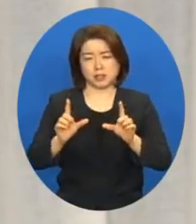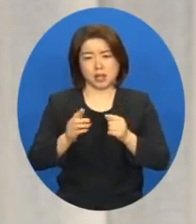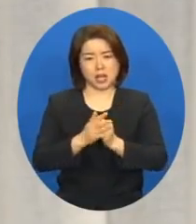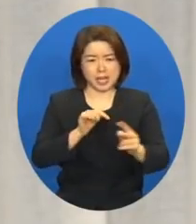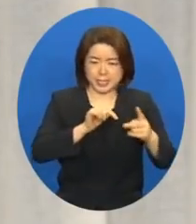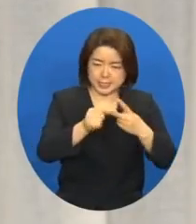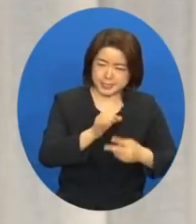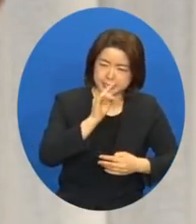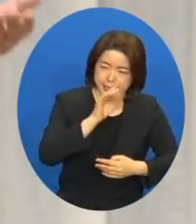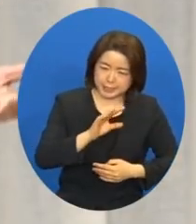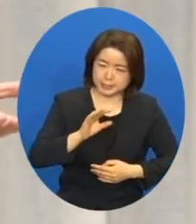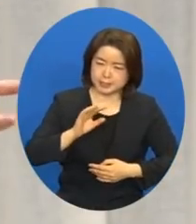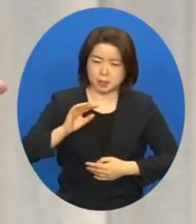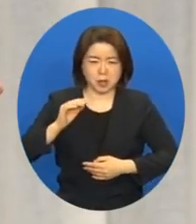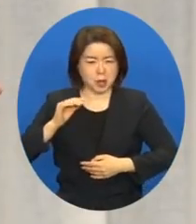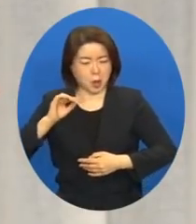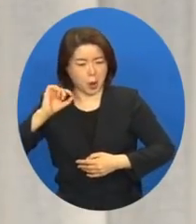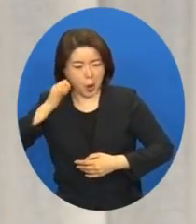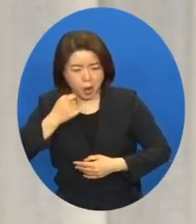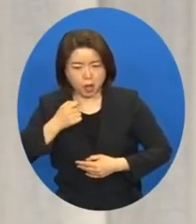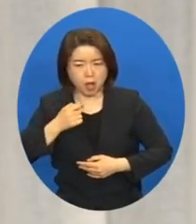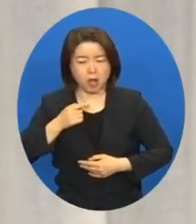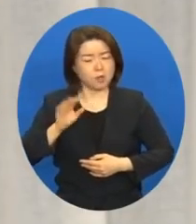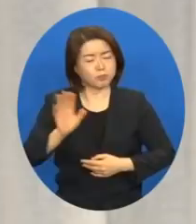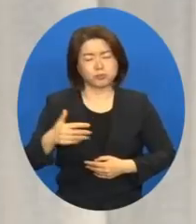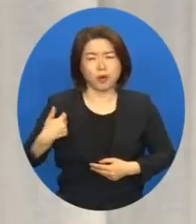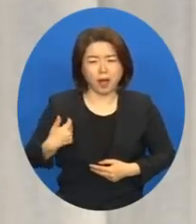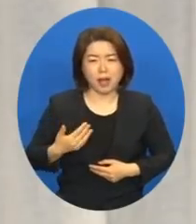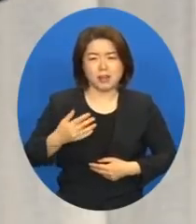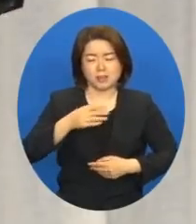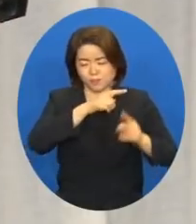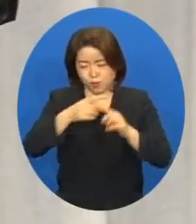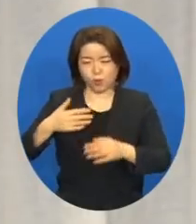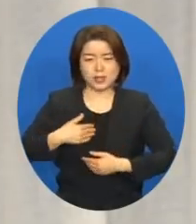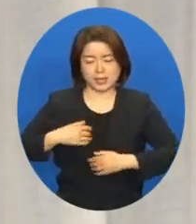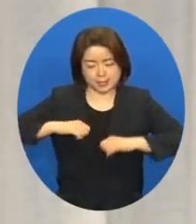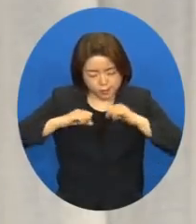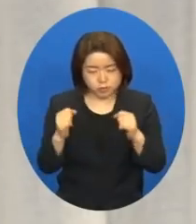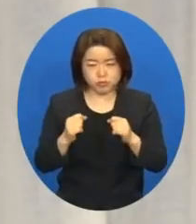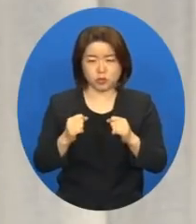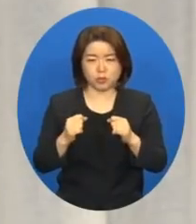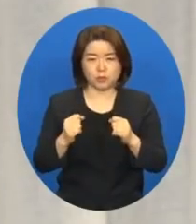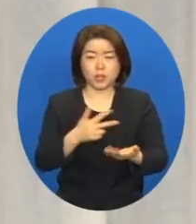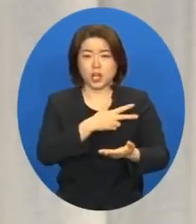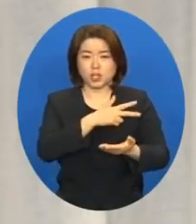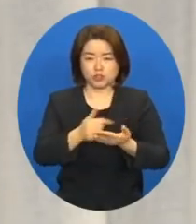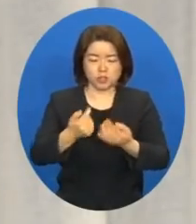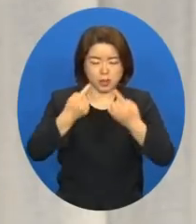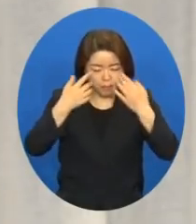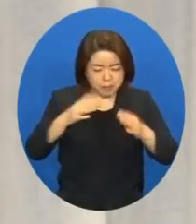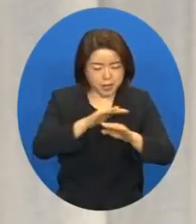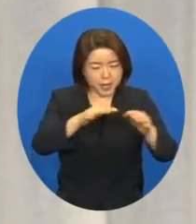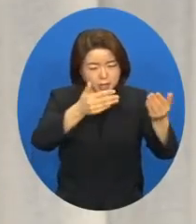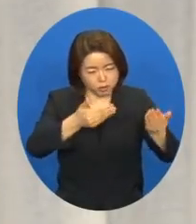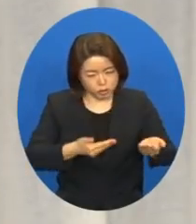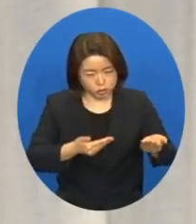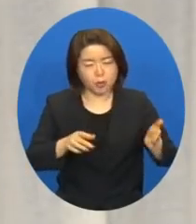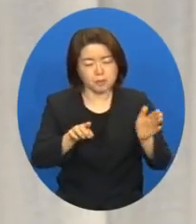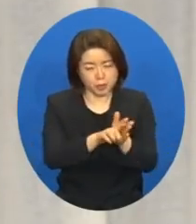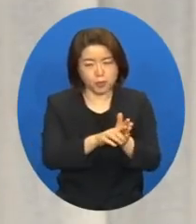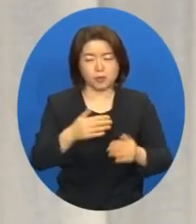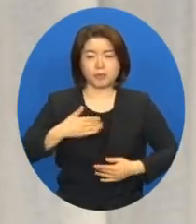되든 하시는 말씀에 나는 순종할 뿐이다. 주님이 결국은 해결하실 줄로 믿고 나는 편안을